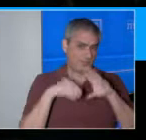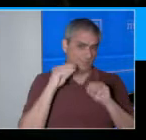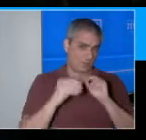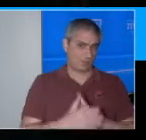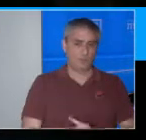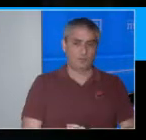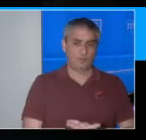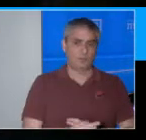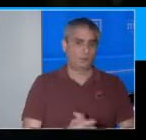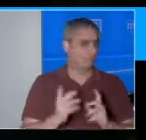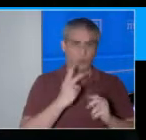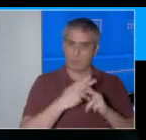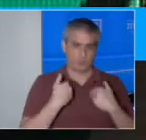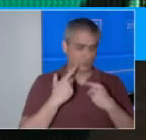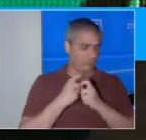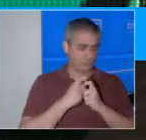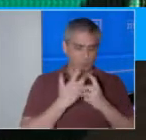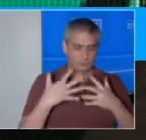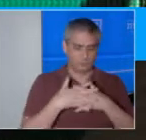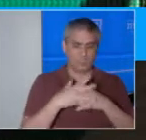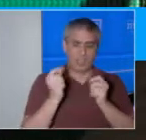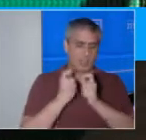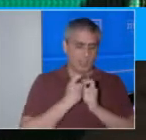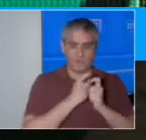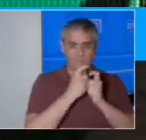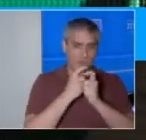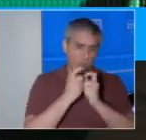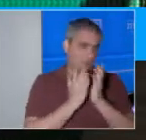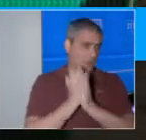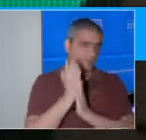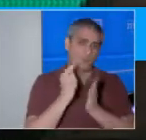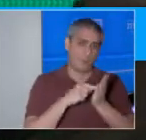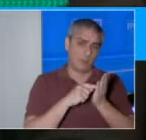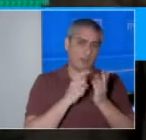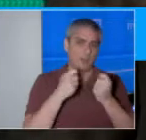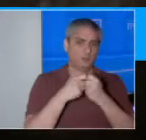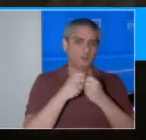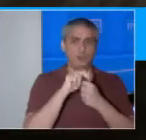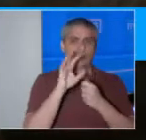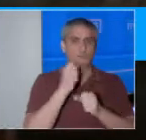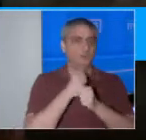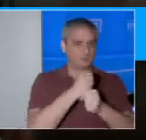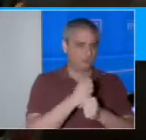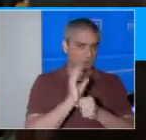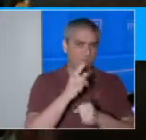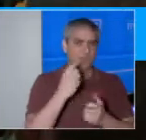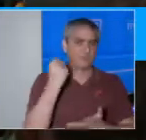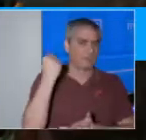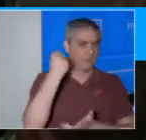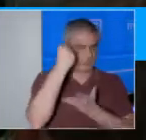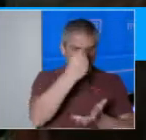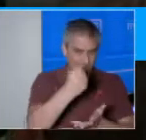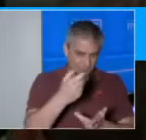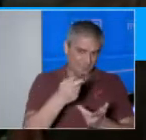בחירות, לא רק אצלנו, אלא אצל סיעות שמורכבות מכמה מפלגות דרך כן. קבע, כי זה נוגע גם לנושא של ייצוג וגם נושא של